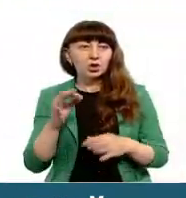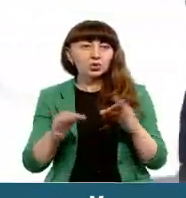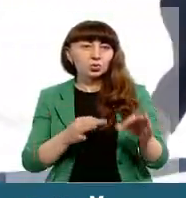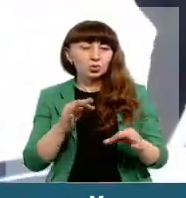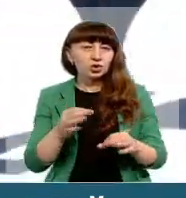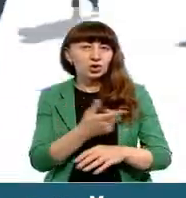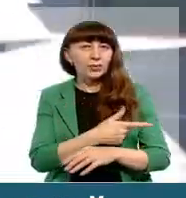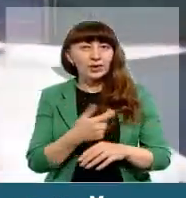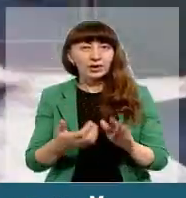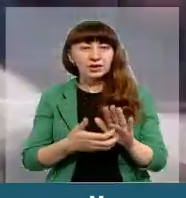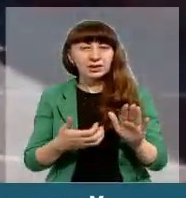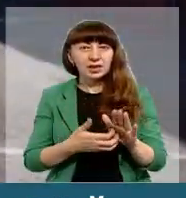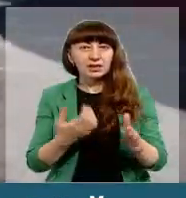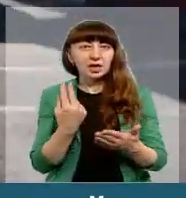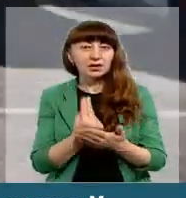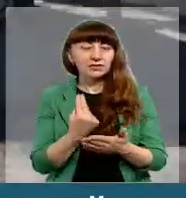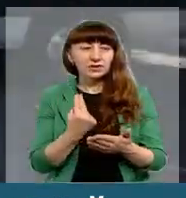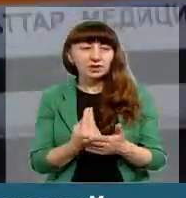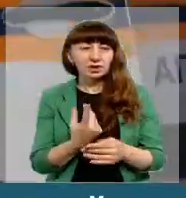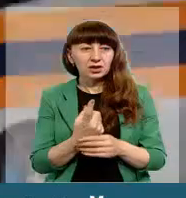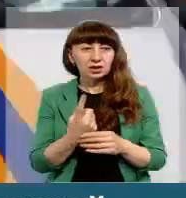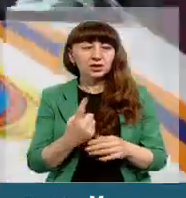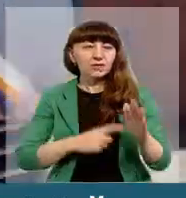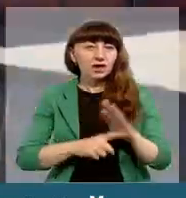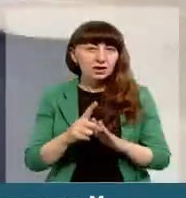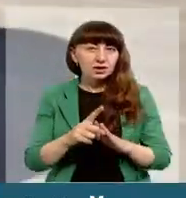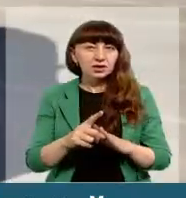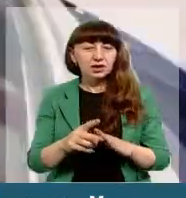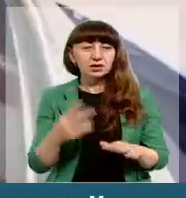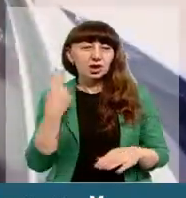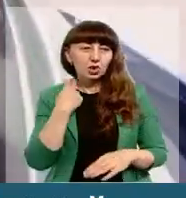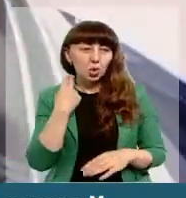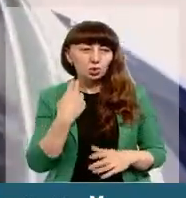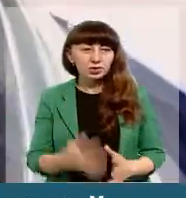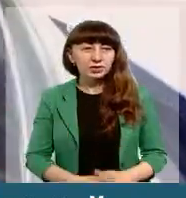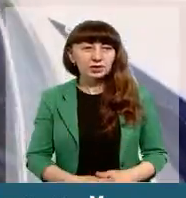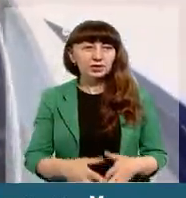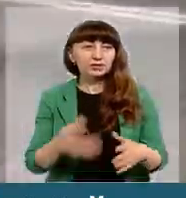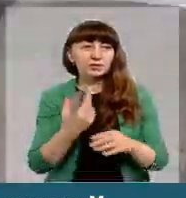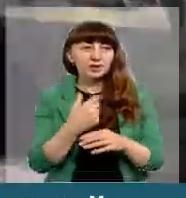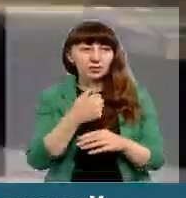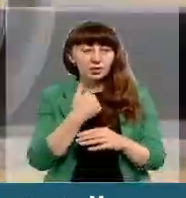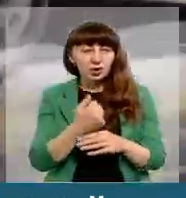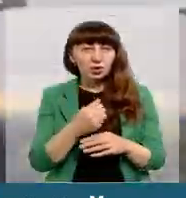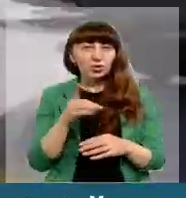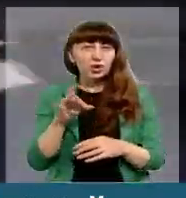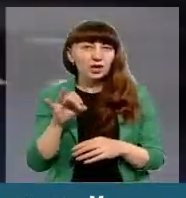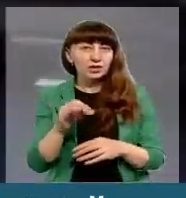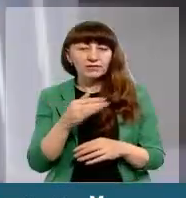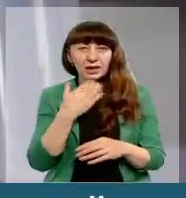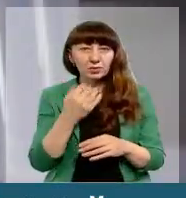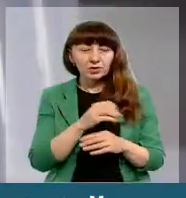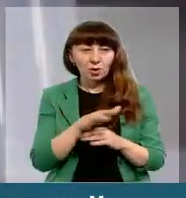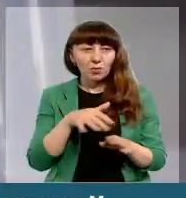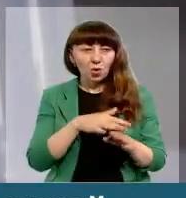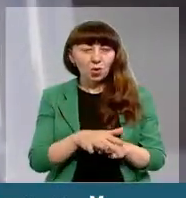нерентабельно из-за недостатка финансирования, что приводит к возникновению кредиторной задолженности. Так, текущий тариф не обеспечивает полное покрытие